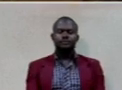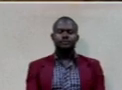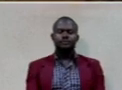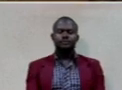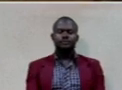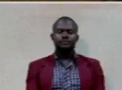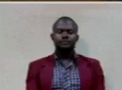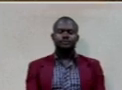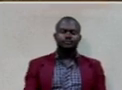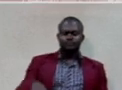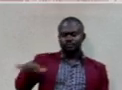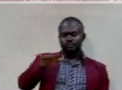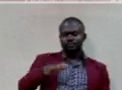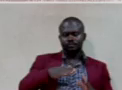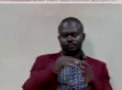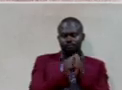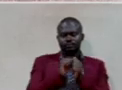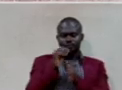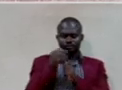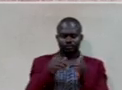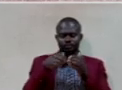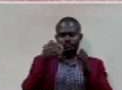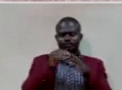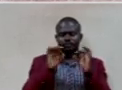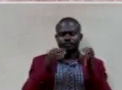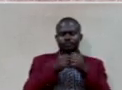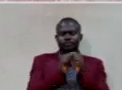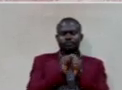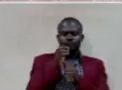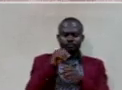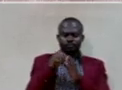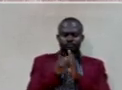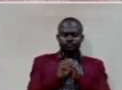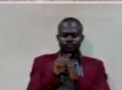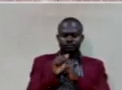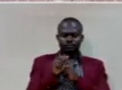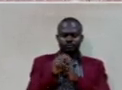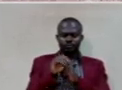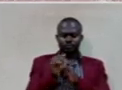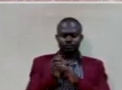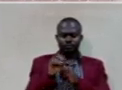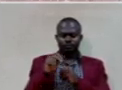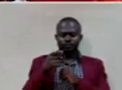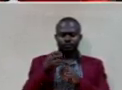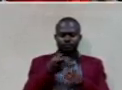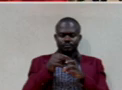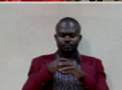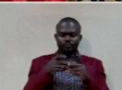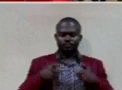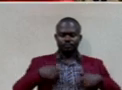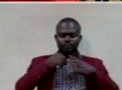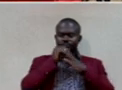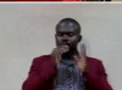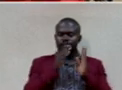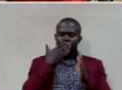I Nyamasheke naho inzu 13 zashyikirijwe imiryango 13 mu murenge wa Kanjongo yavanywe aho yari ituye